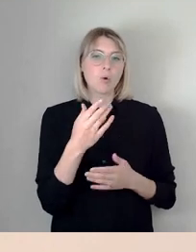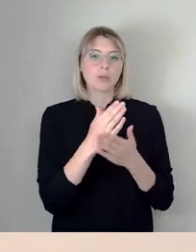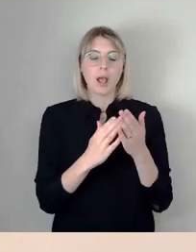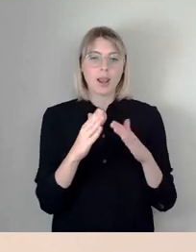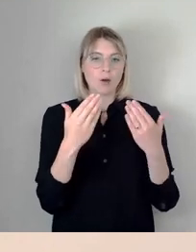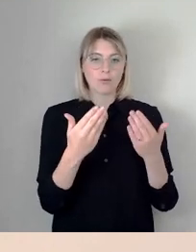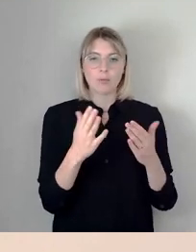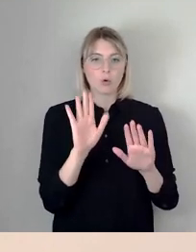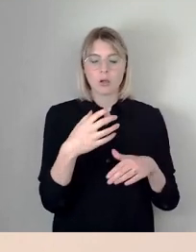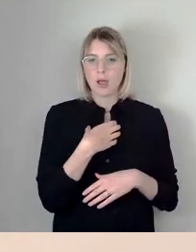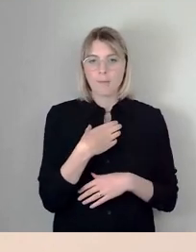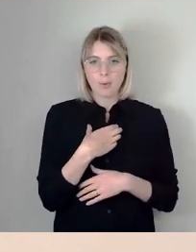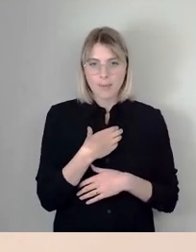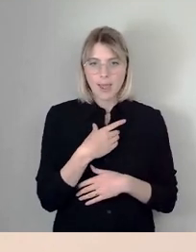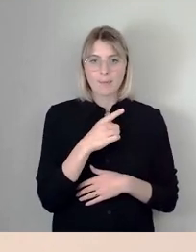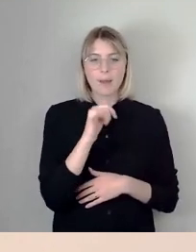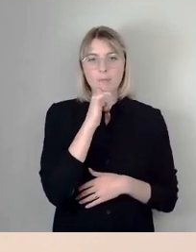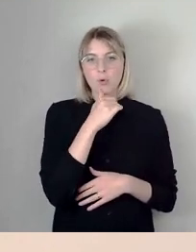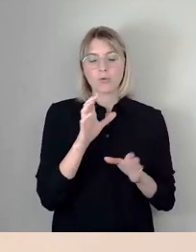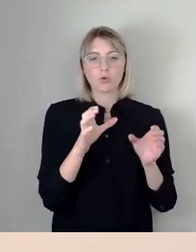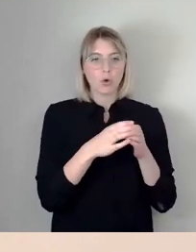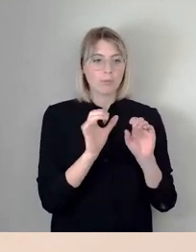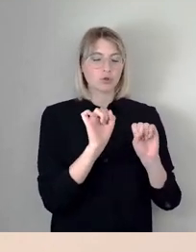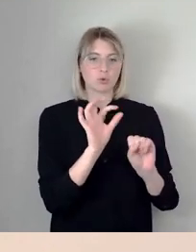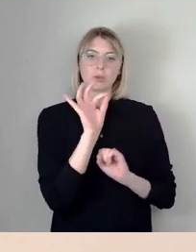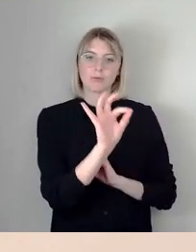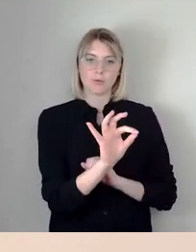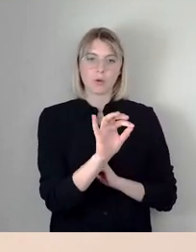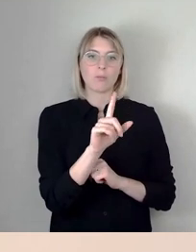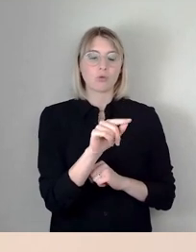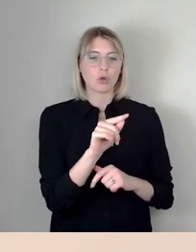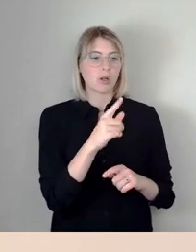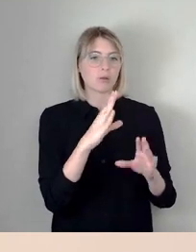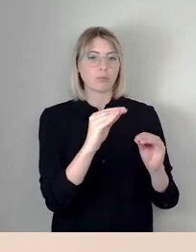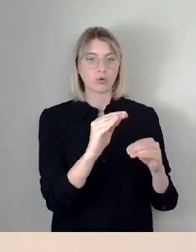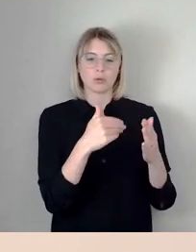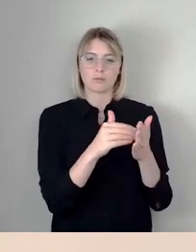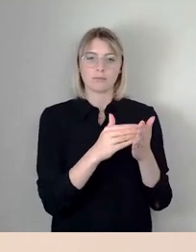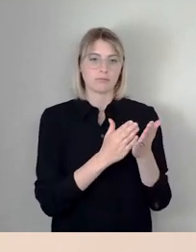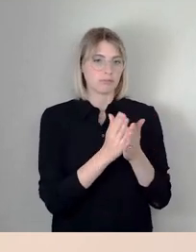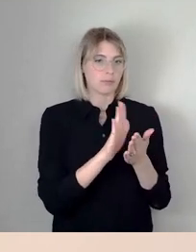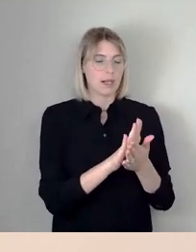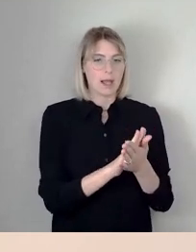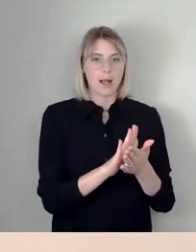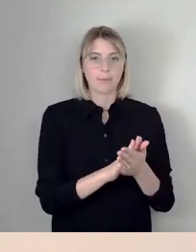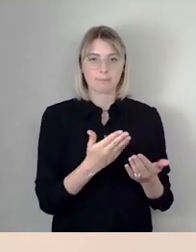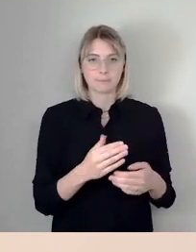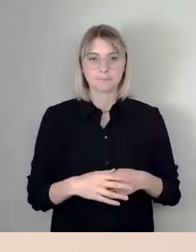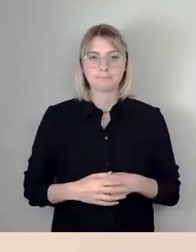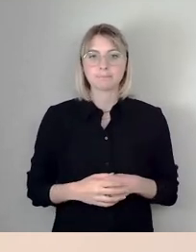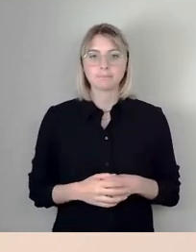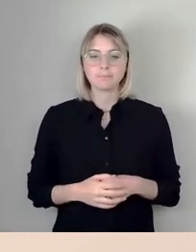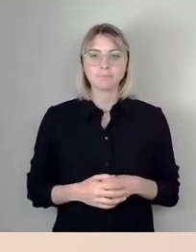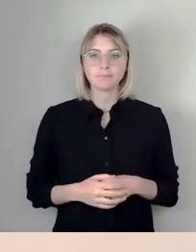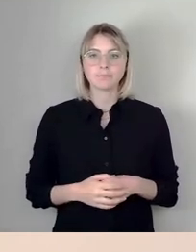Problem. Diese Berufsgruppen werden da geschützt. Die sind also Nutzung in der Form weiter zulässig. Wir haben